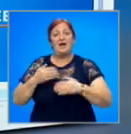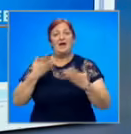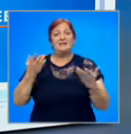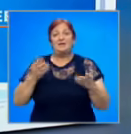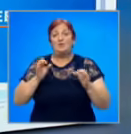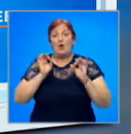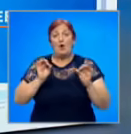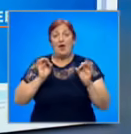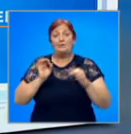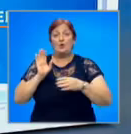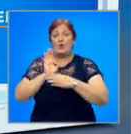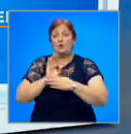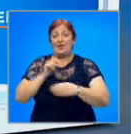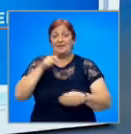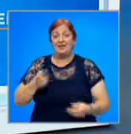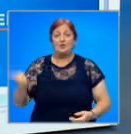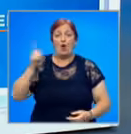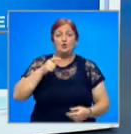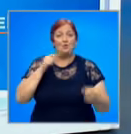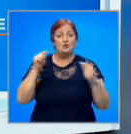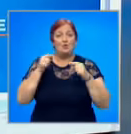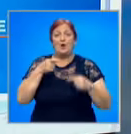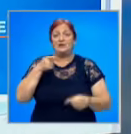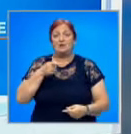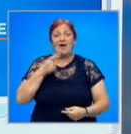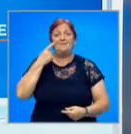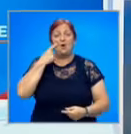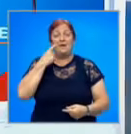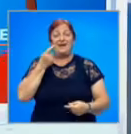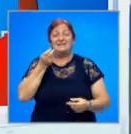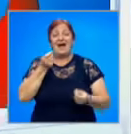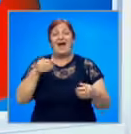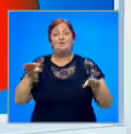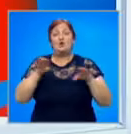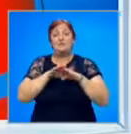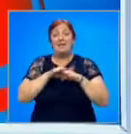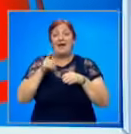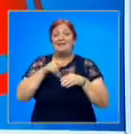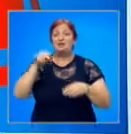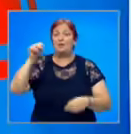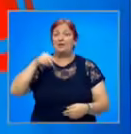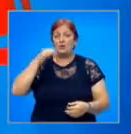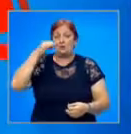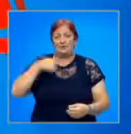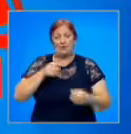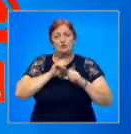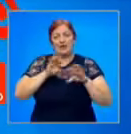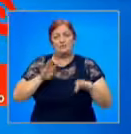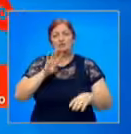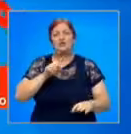историята. С какво конкретно? Депутатите днес отново спориха за това в опит за равносметка. Иначе президентът официално ще